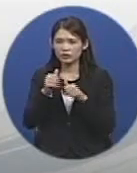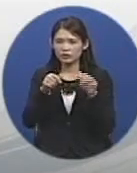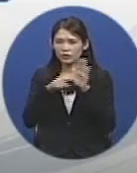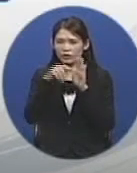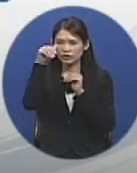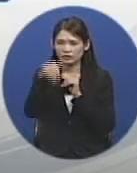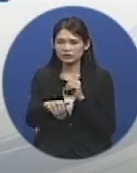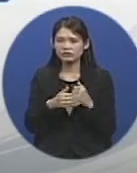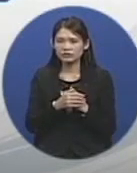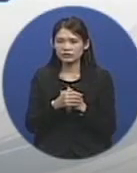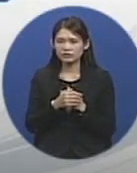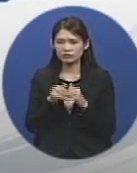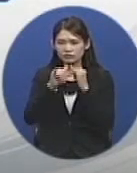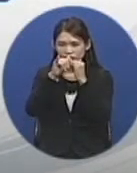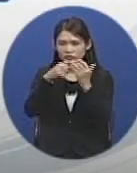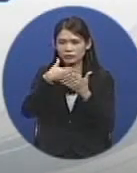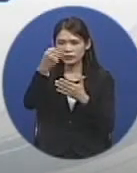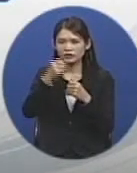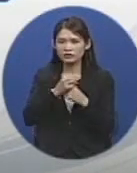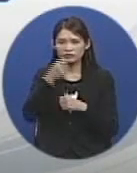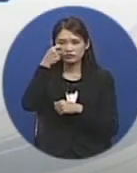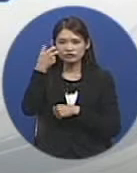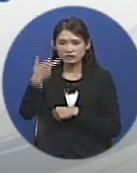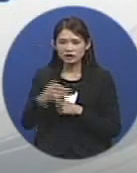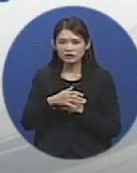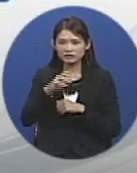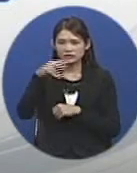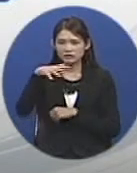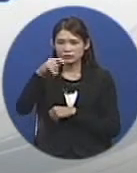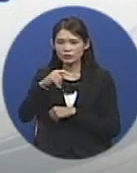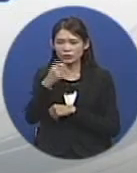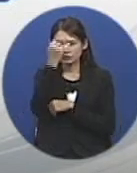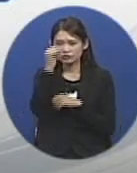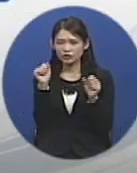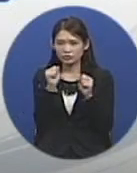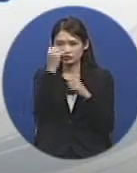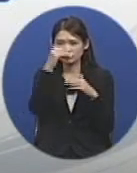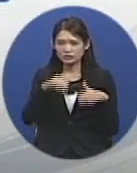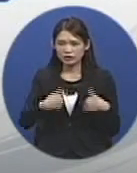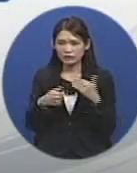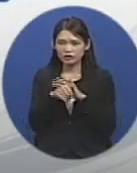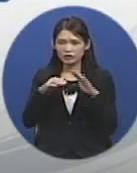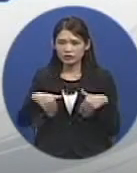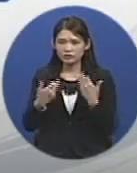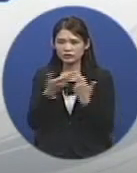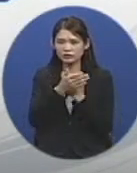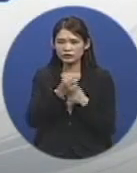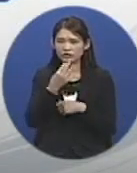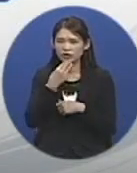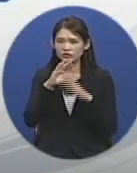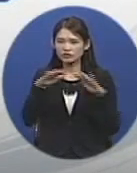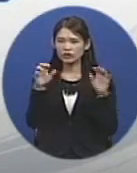하락했습니다. 우수 점수를 받은 시도는 울산, 세종, 충북, 충남, 경남, 제주인 반면 서울과